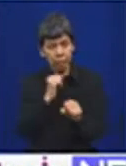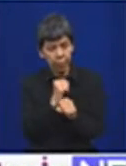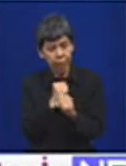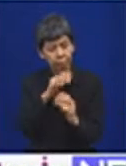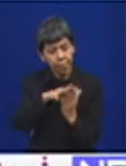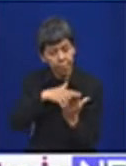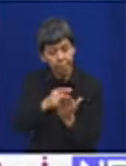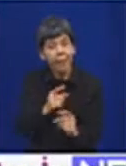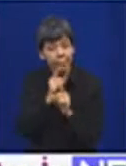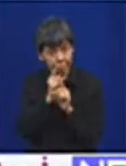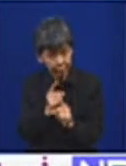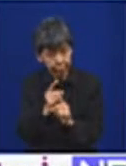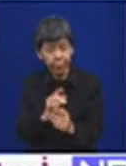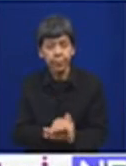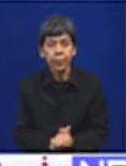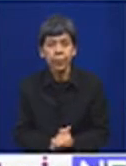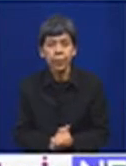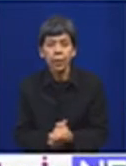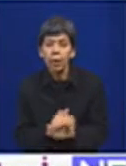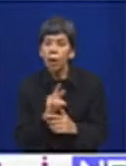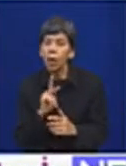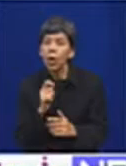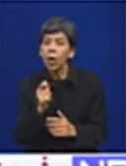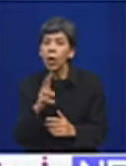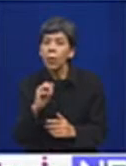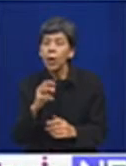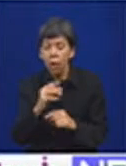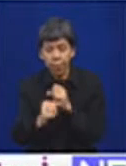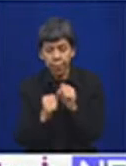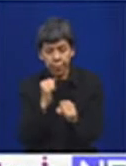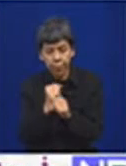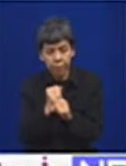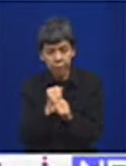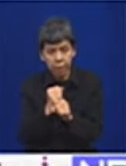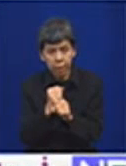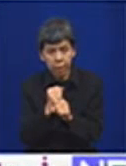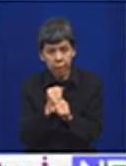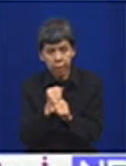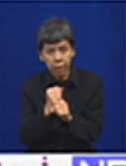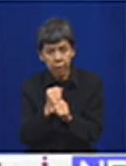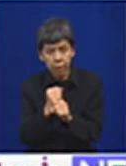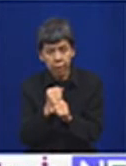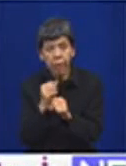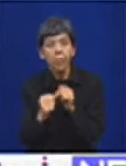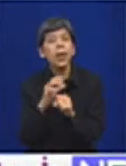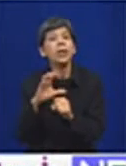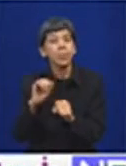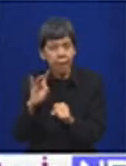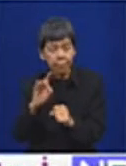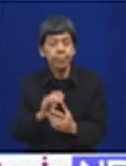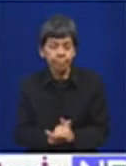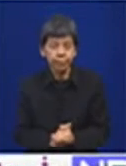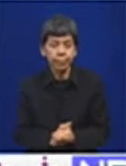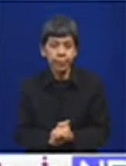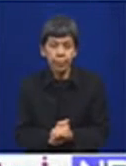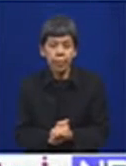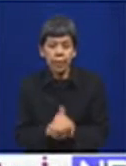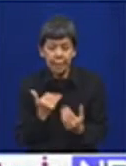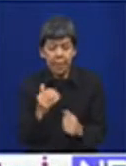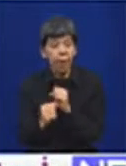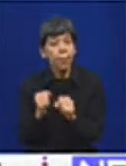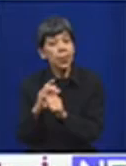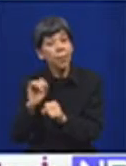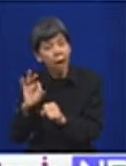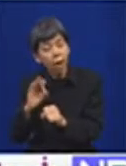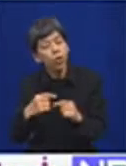ามแผนกรมน.ปี59ไหม58นะครับอันนี้ก็ปี59ก็